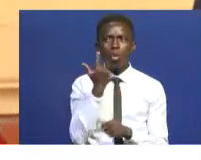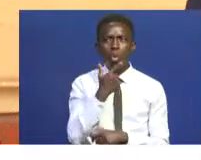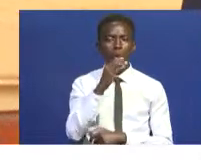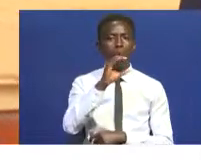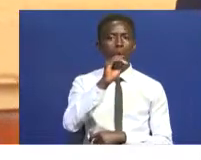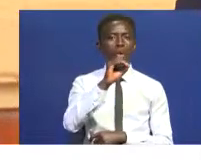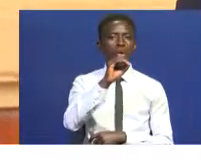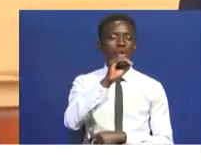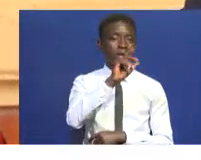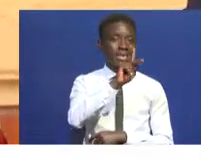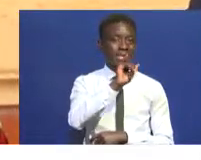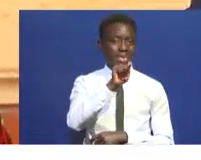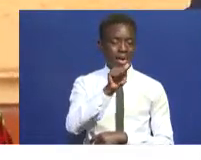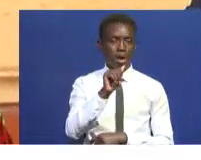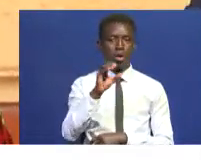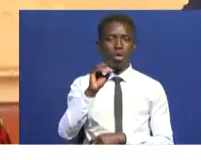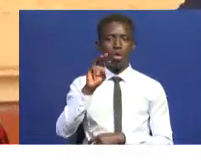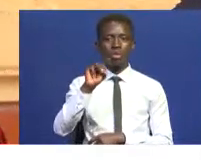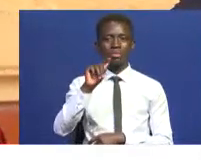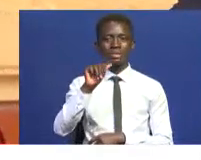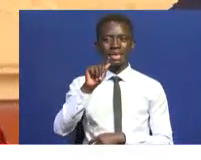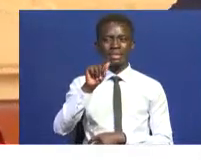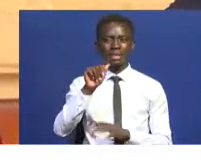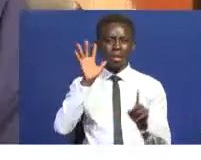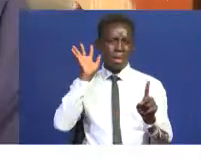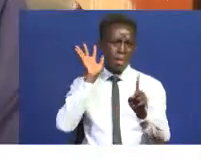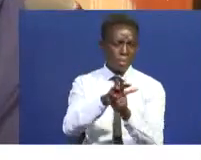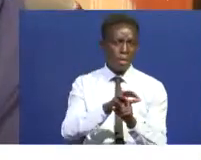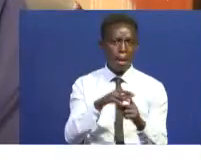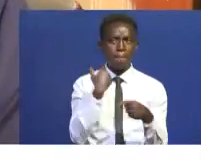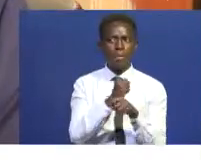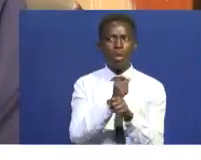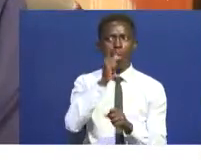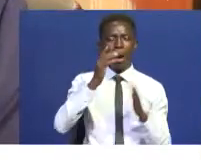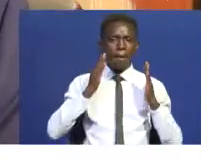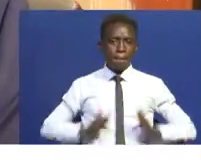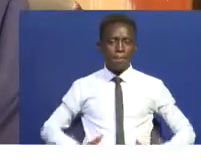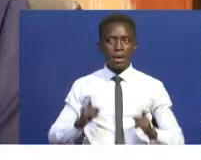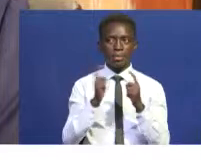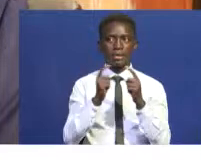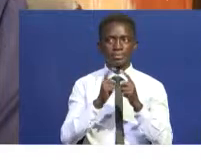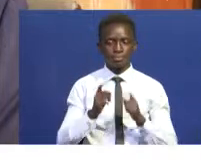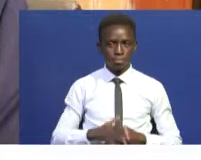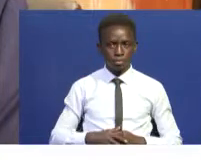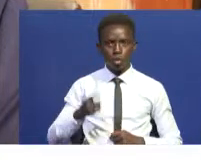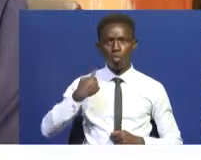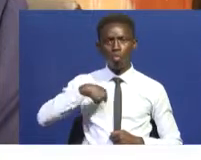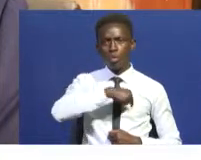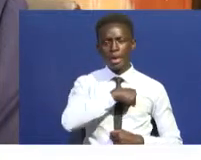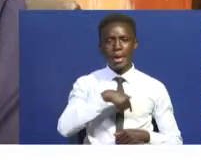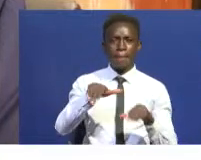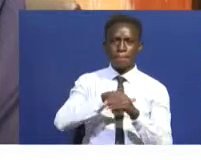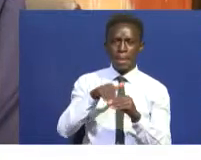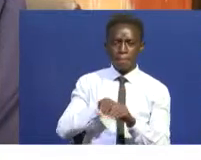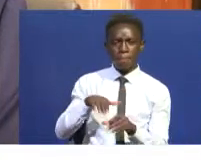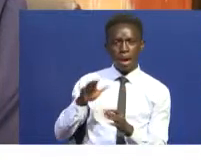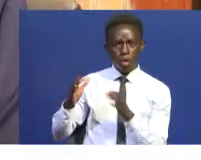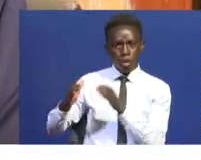Ukio Mtata lililosababisha kujeruhiwa kwa mtu mmoja. And as his colleagues, we just want to request